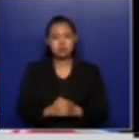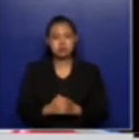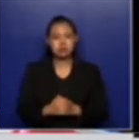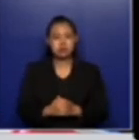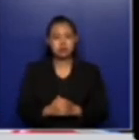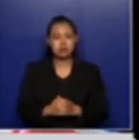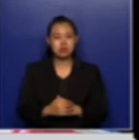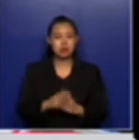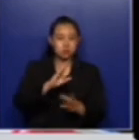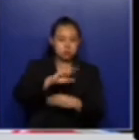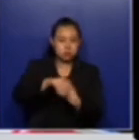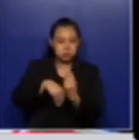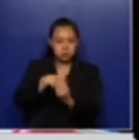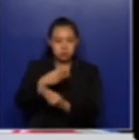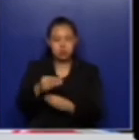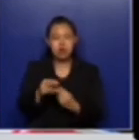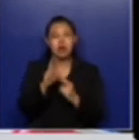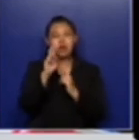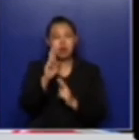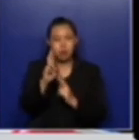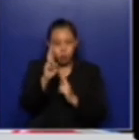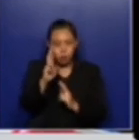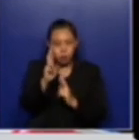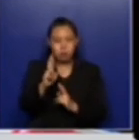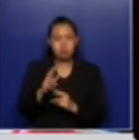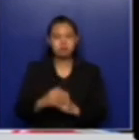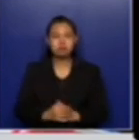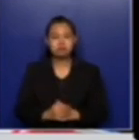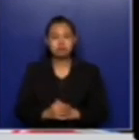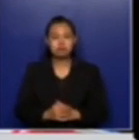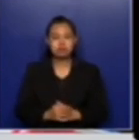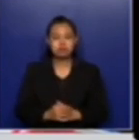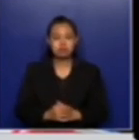ให้ใช้อย่างระมัดระวังแล้วก